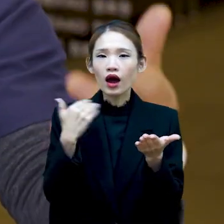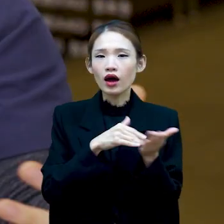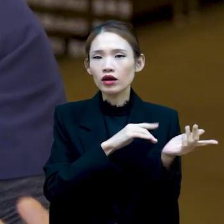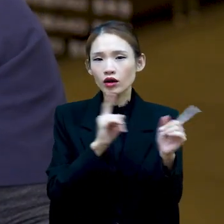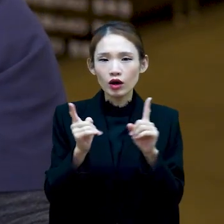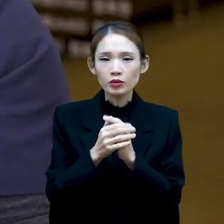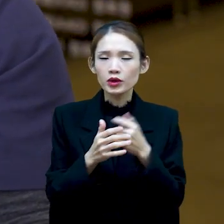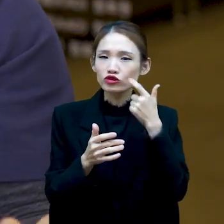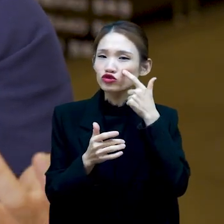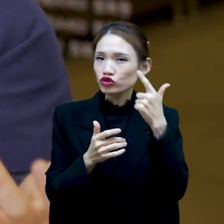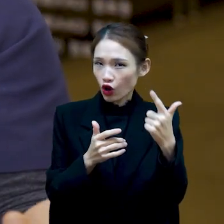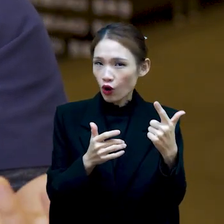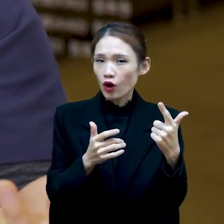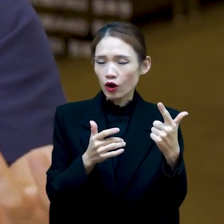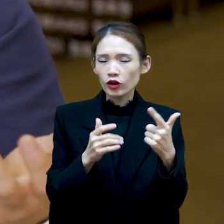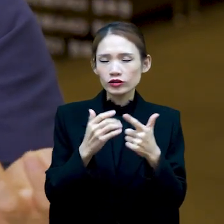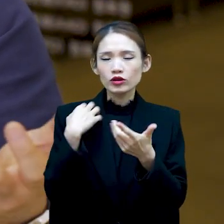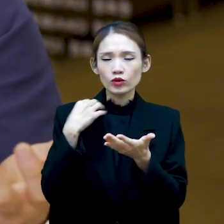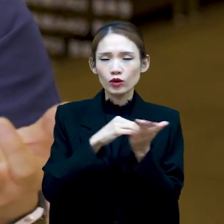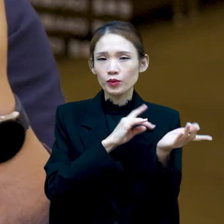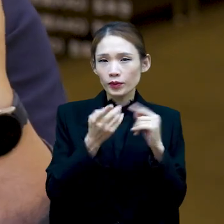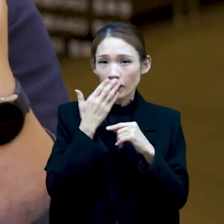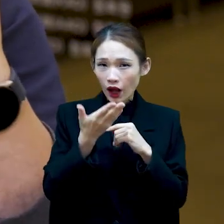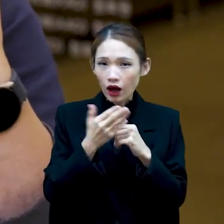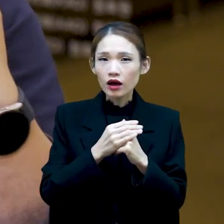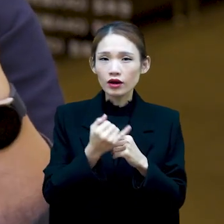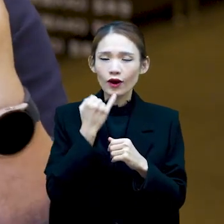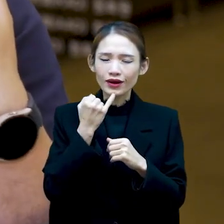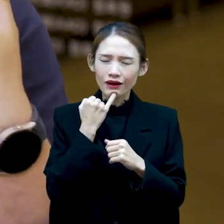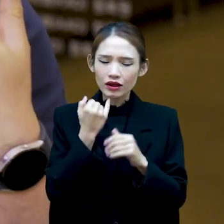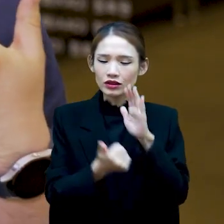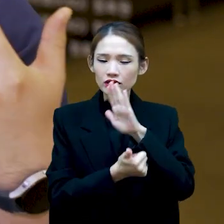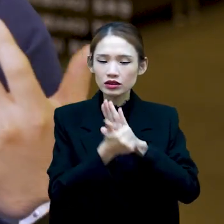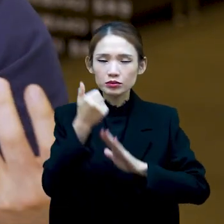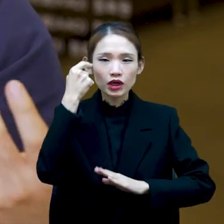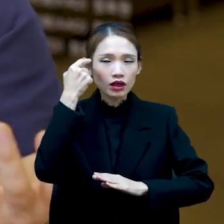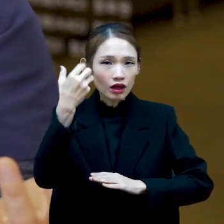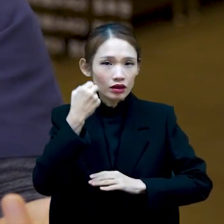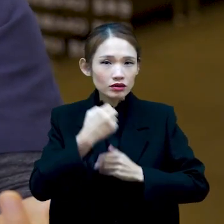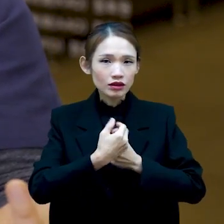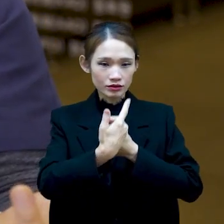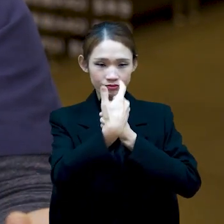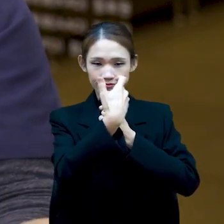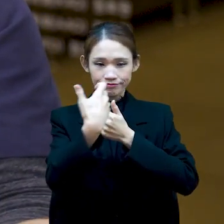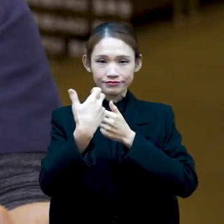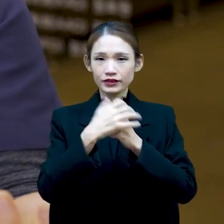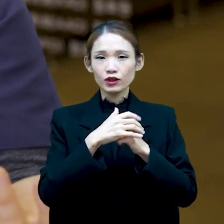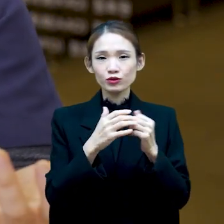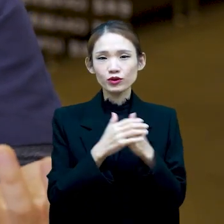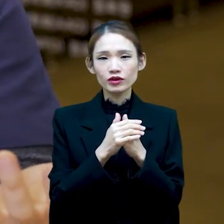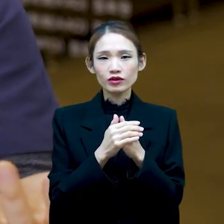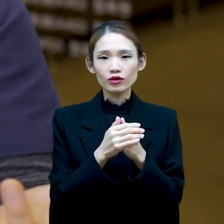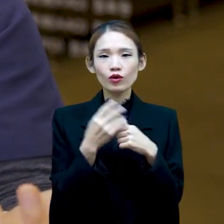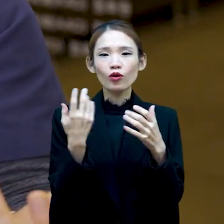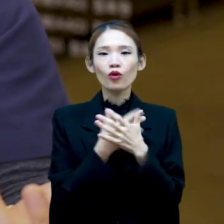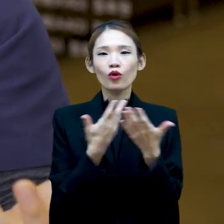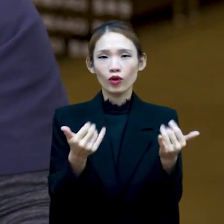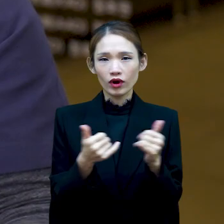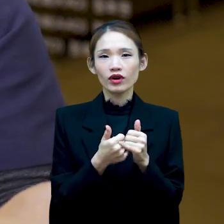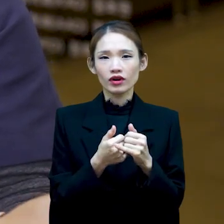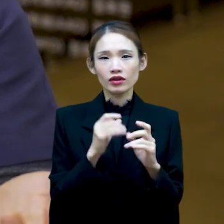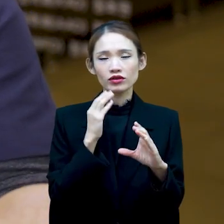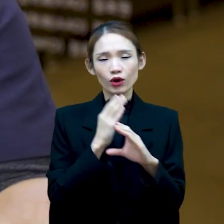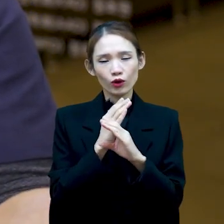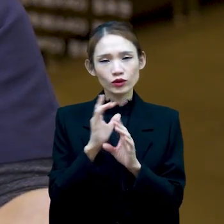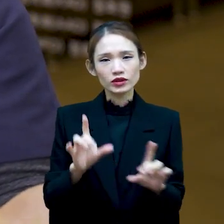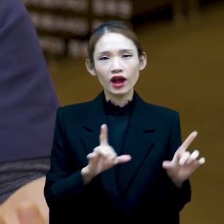있다고 설명도 하니까 똑같은 그런 생각으로 좋아질 수도 있다. 희망을 좀 가졌고 셀카도 찍고 환자복 입고 막